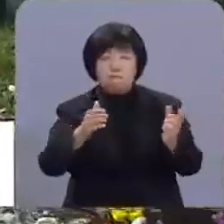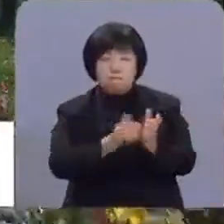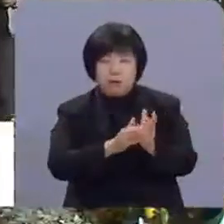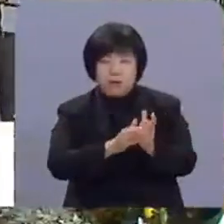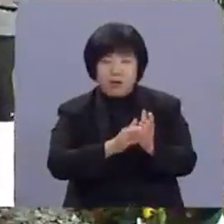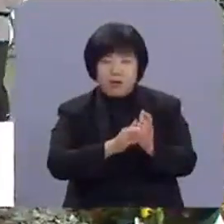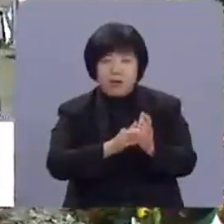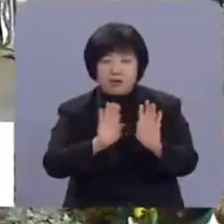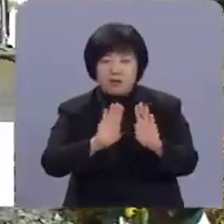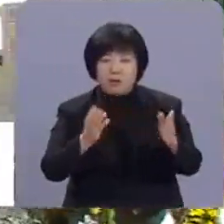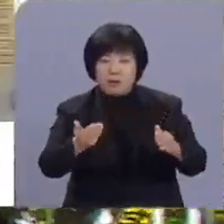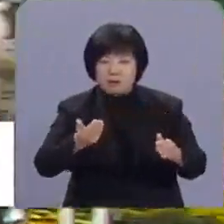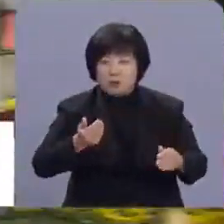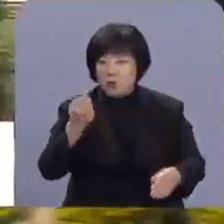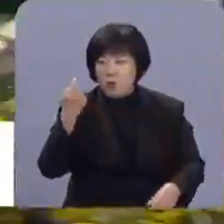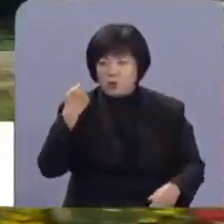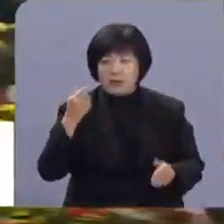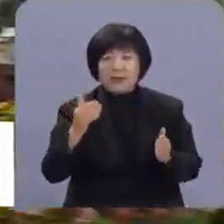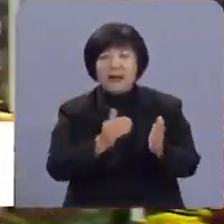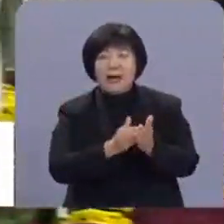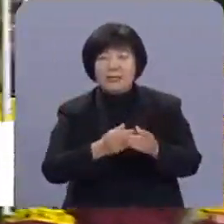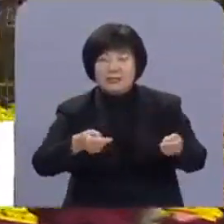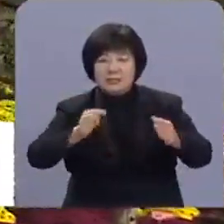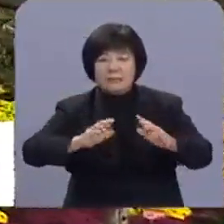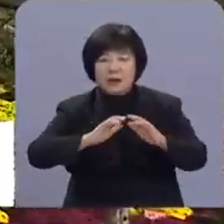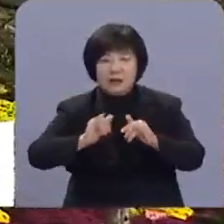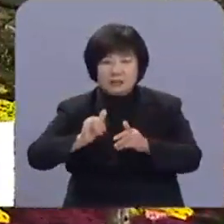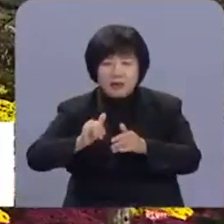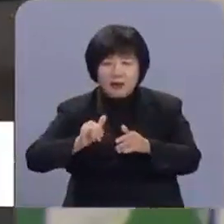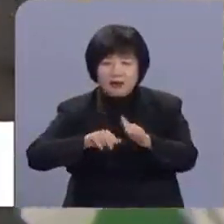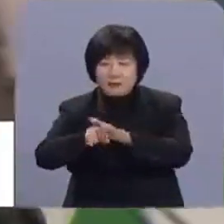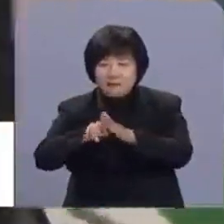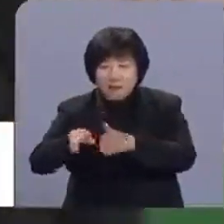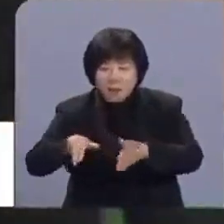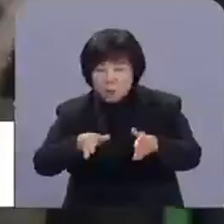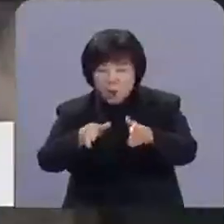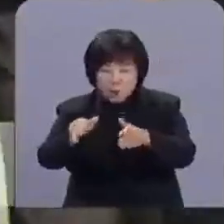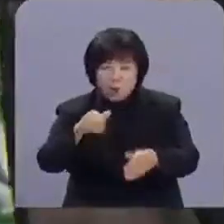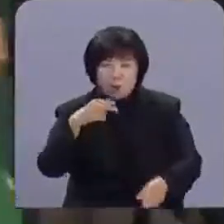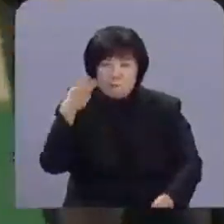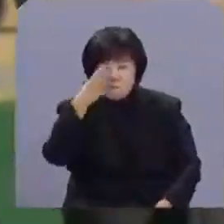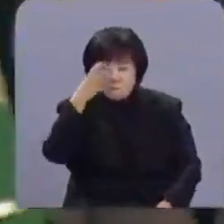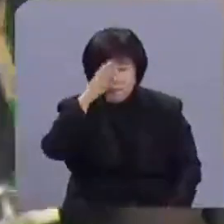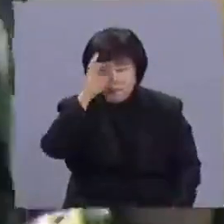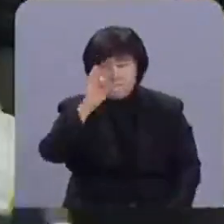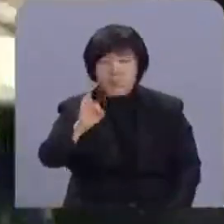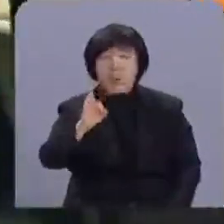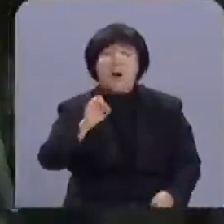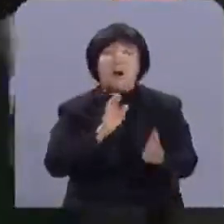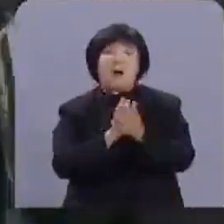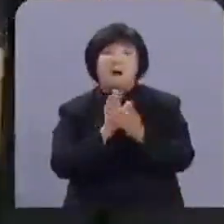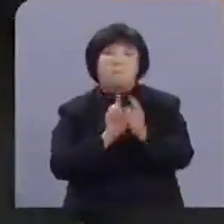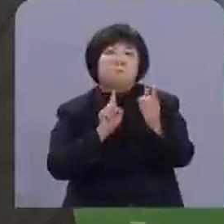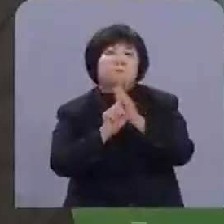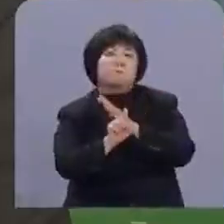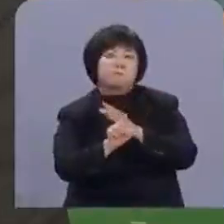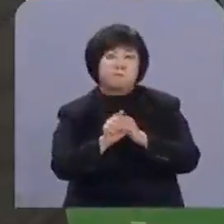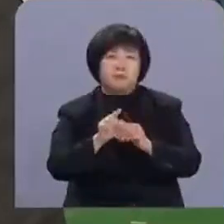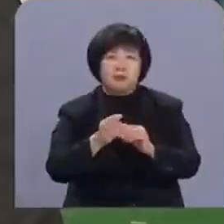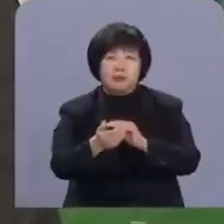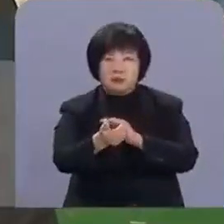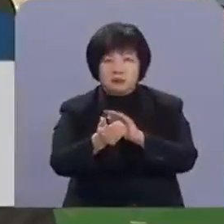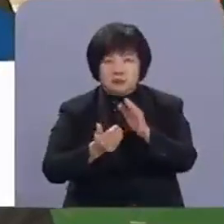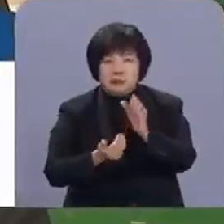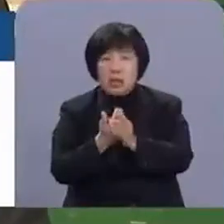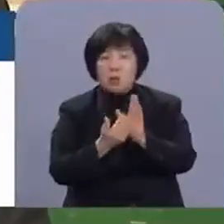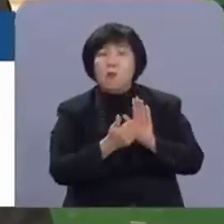개막 전날인 어제까지 참가자들의 대피 경로 등을 살펴보는 등 현장 최종 점검을 벌였습니다. 사고가 예방을